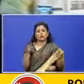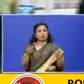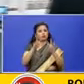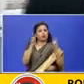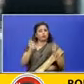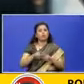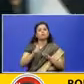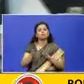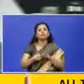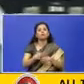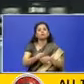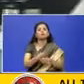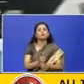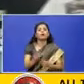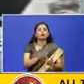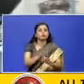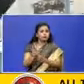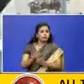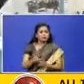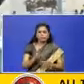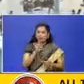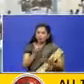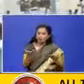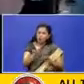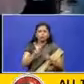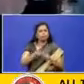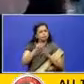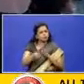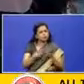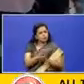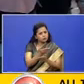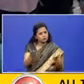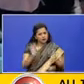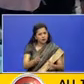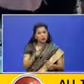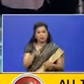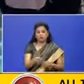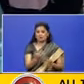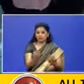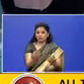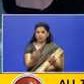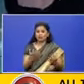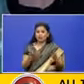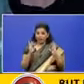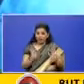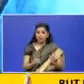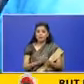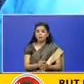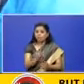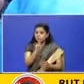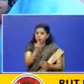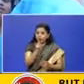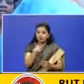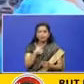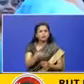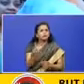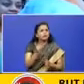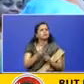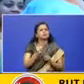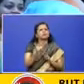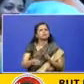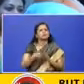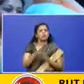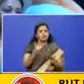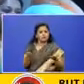प्रोजेक्ट बनाए गए थे। वैसे तो ये सारे ही प्रोजेक्ट एक से बढ़कर एक थे, लेकिन मैं कुछ प्रोजेक्ट्स के बारे